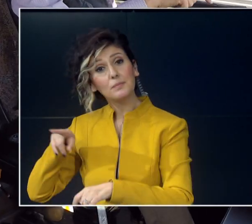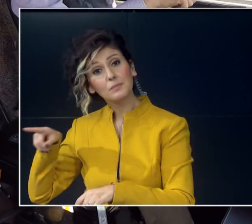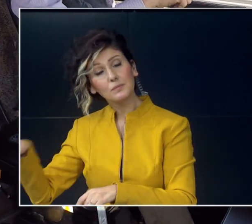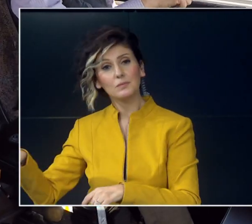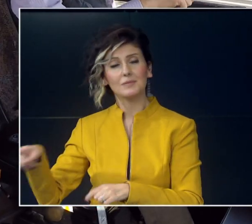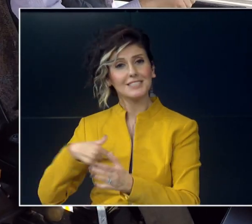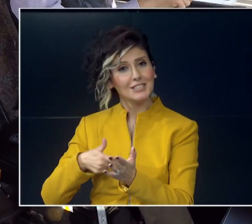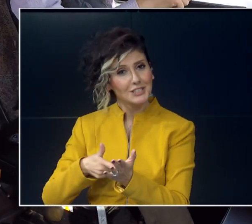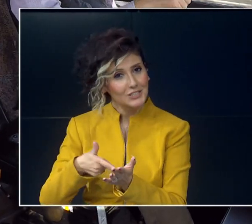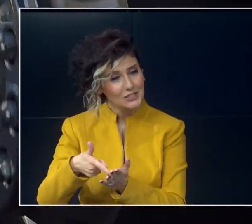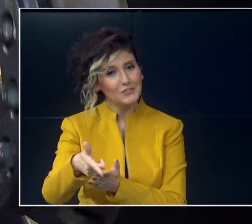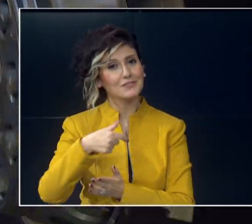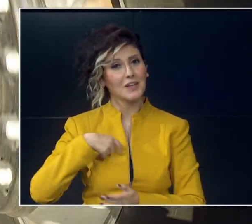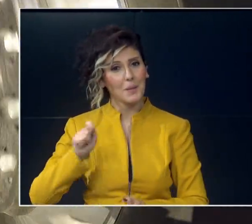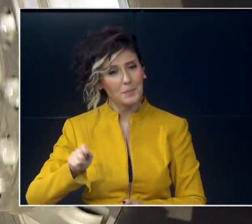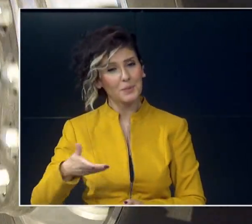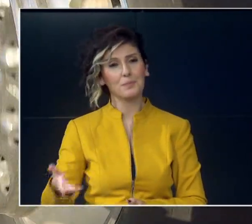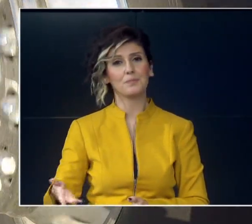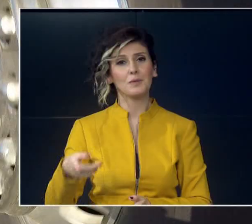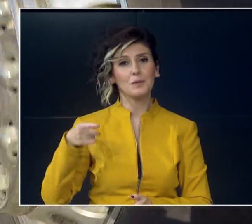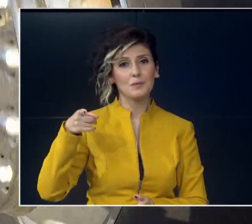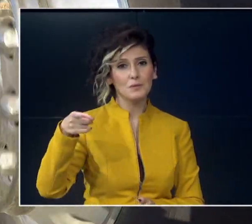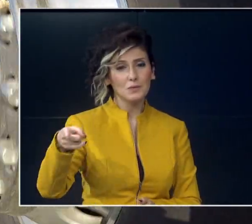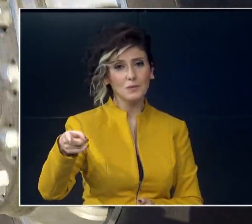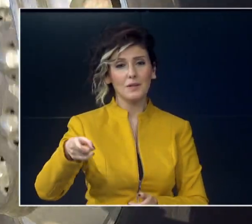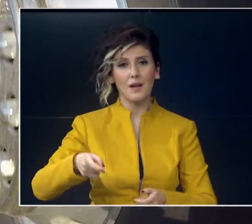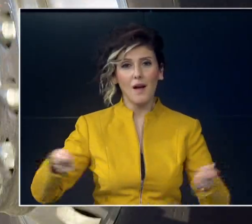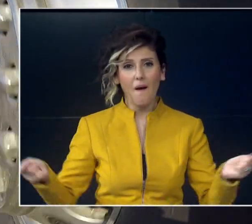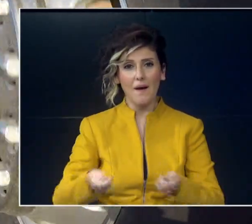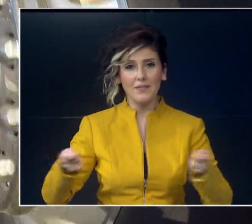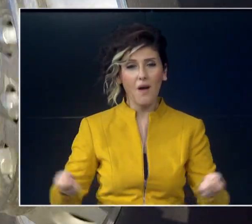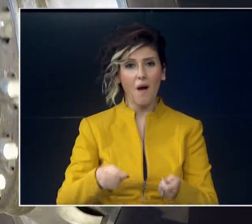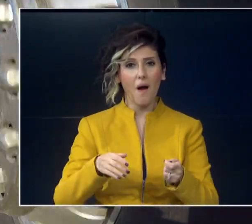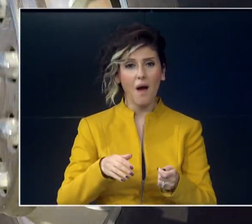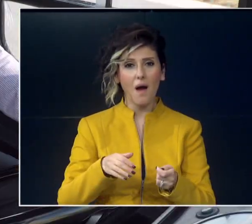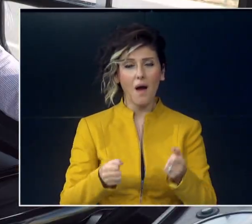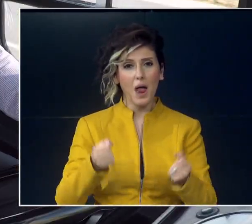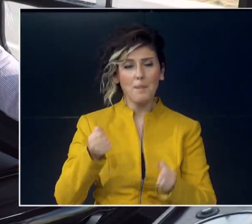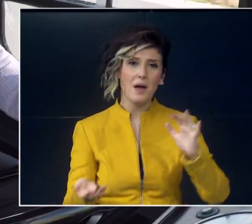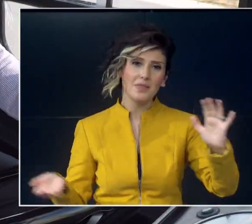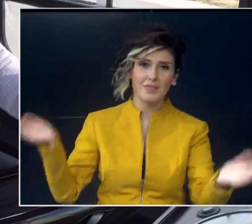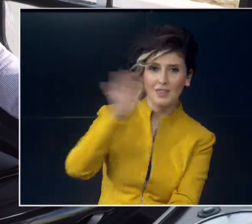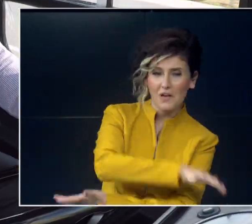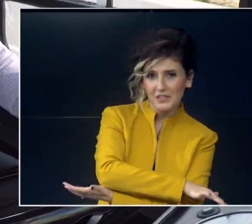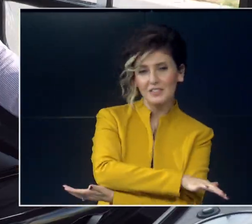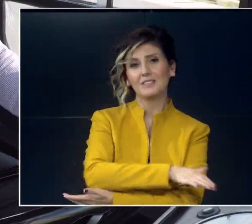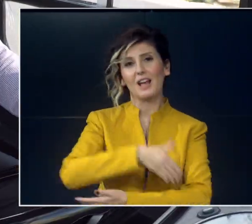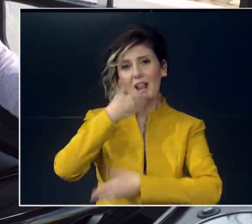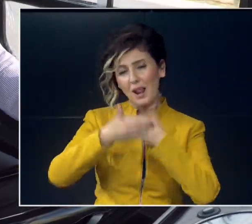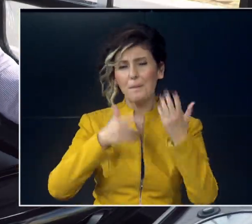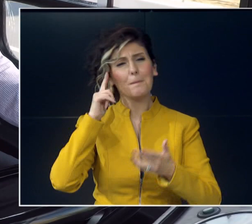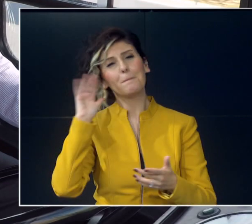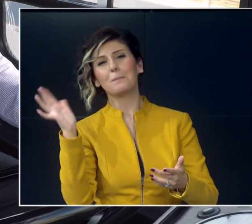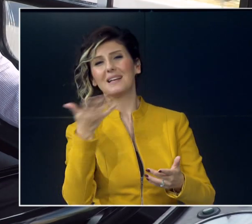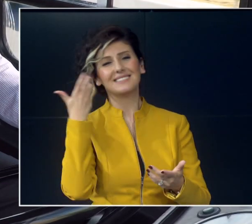çift sürerdim. Şurada kan arabasıyla gelirken devirdik arabayı.